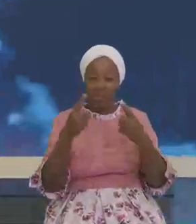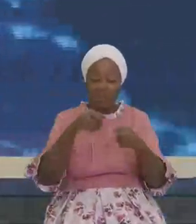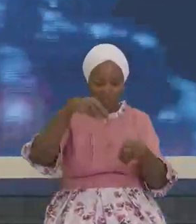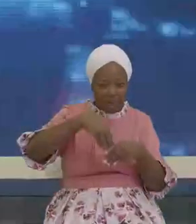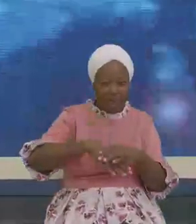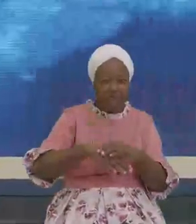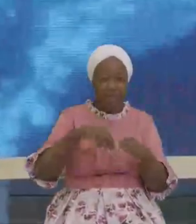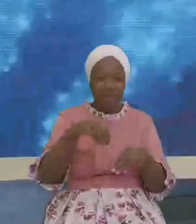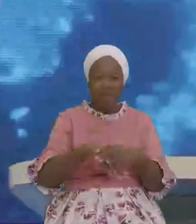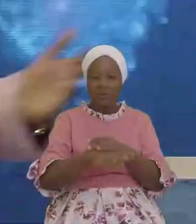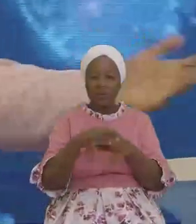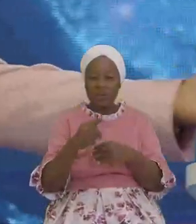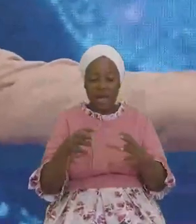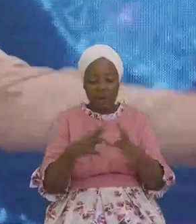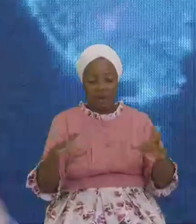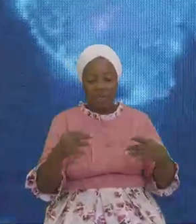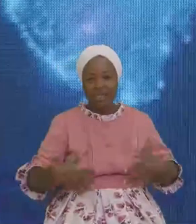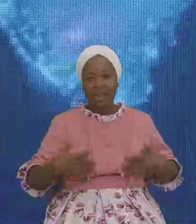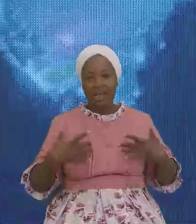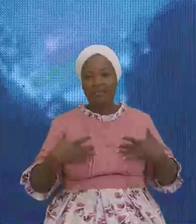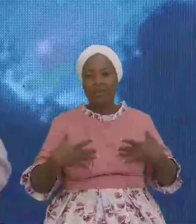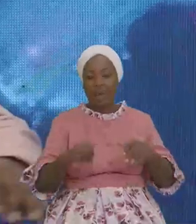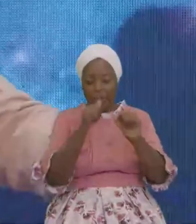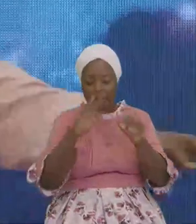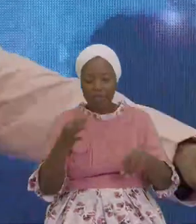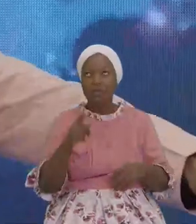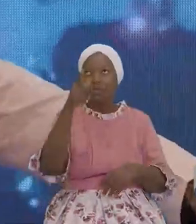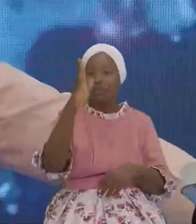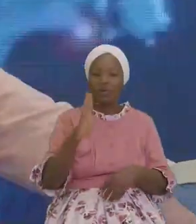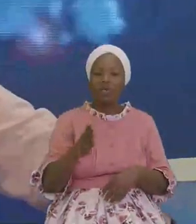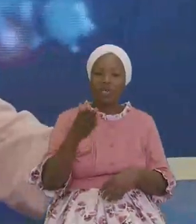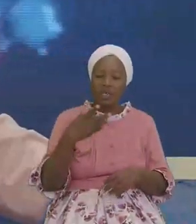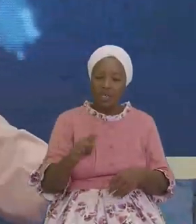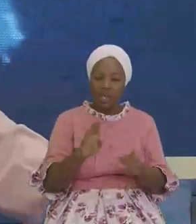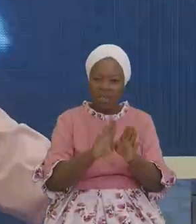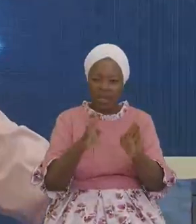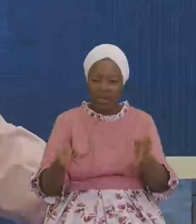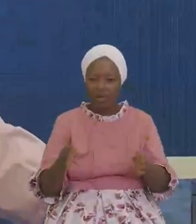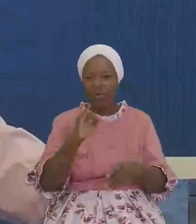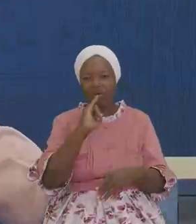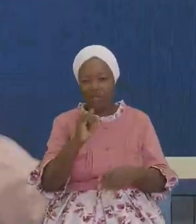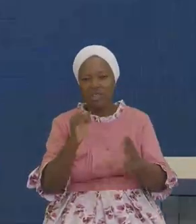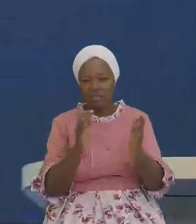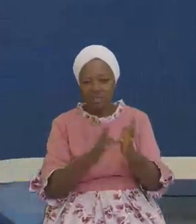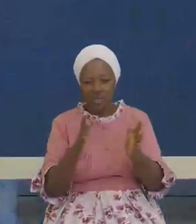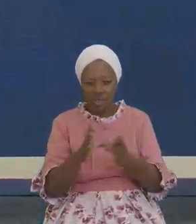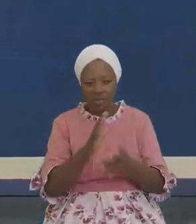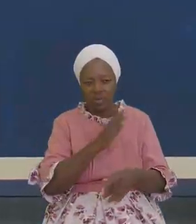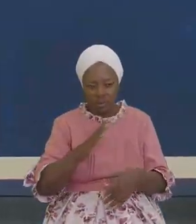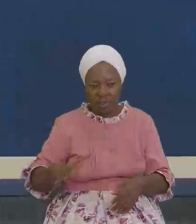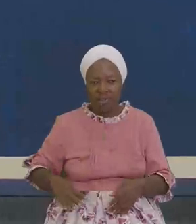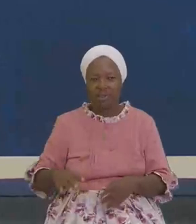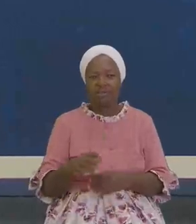Et comme tu viens et tu veux entrer dans la vie abondante de Dieu,